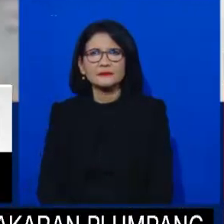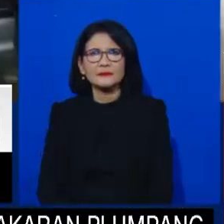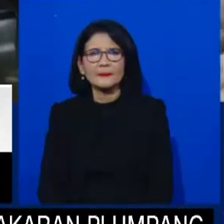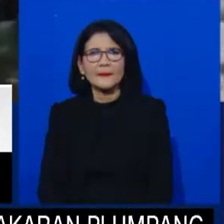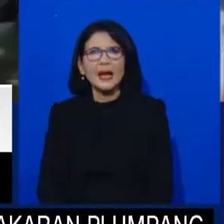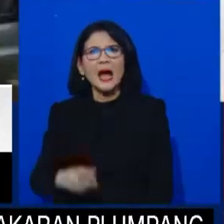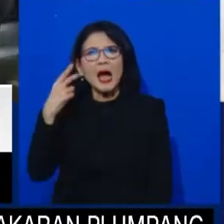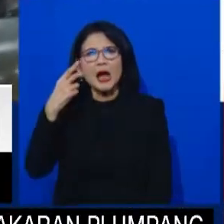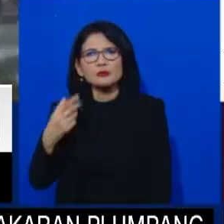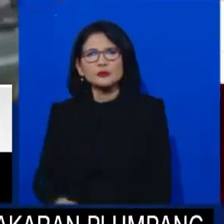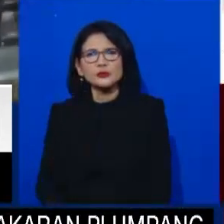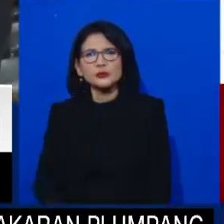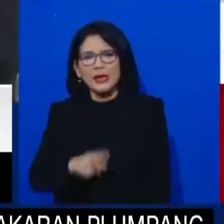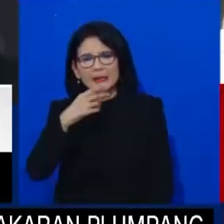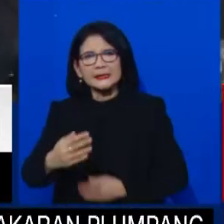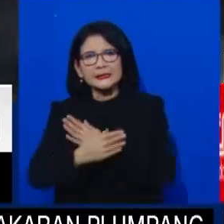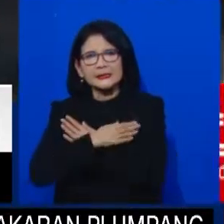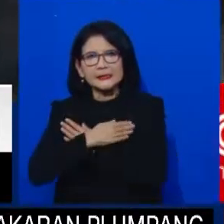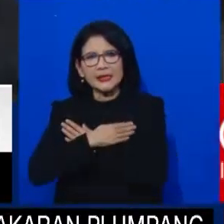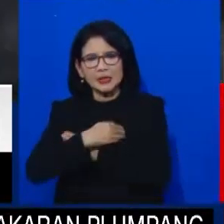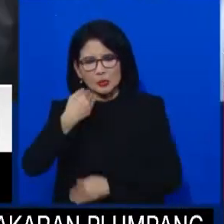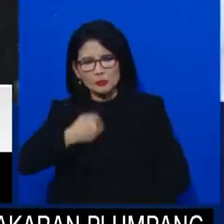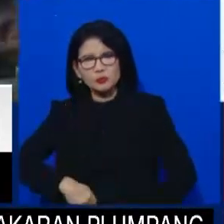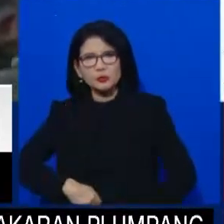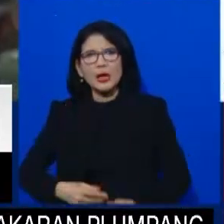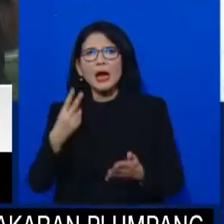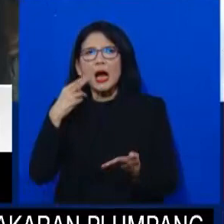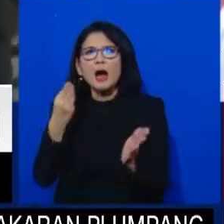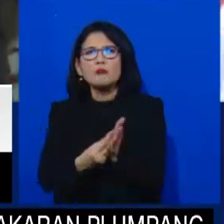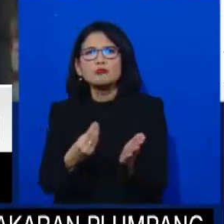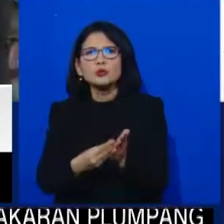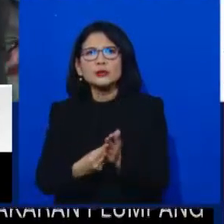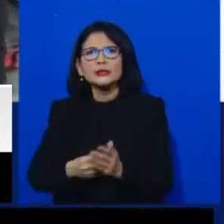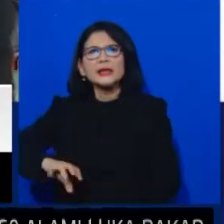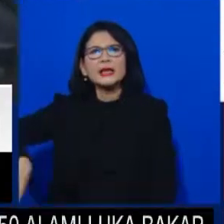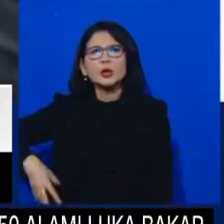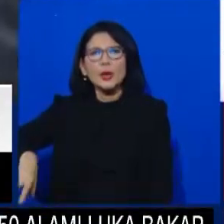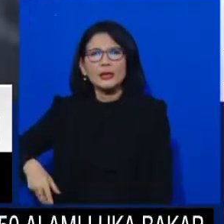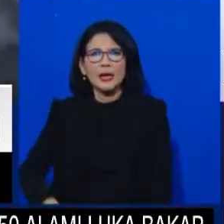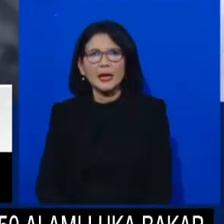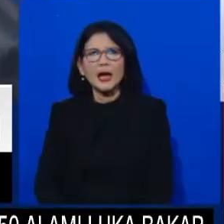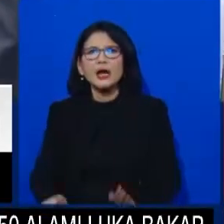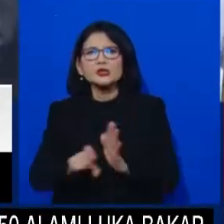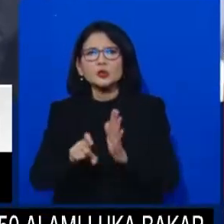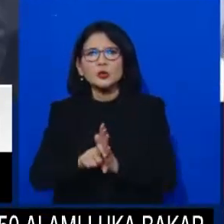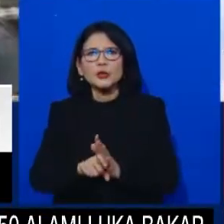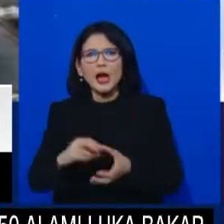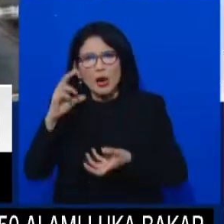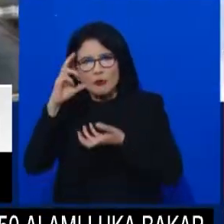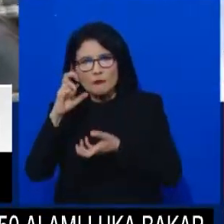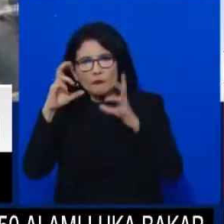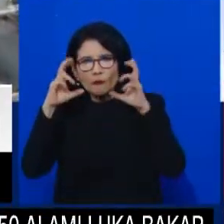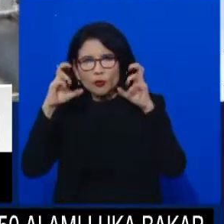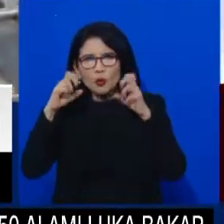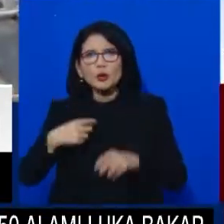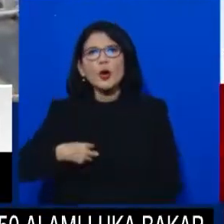melakukan pengecekan dari jasad korban dengan bukti-bukti yang dibawa oleh keluarga seperti ciri-ciri foto, kemudian baju yang